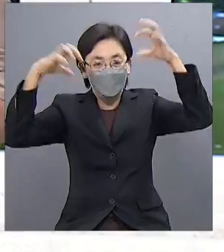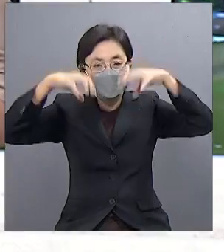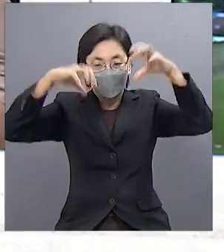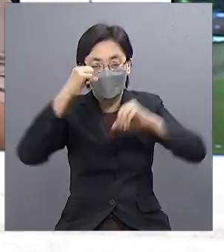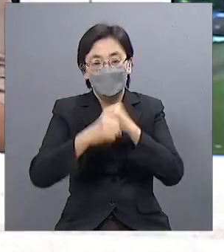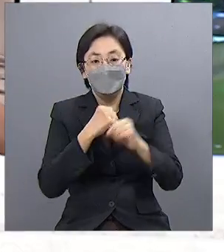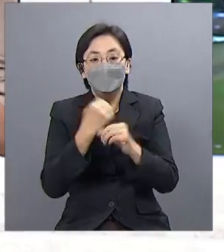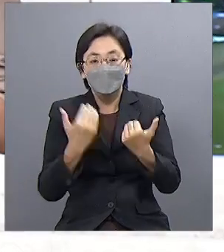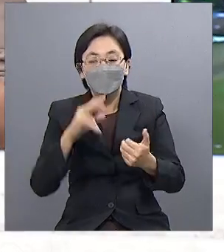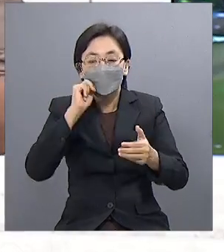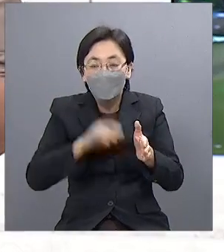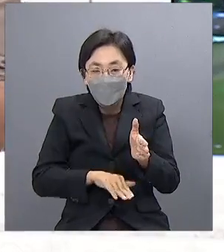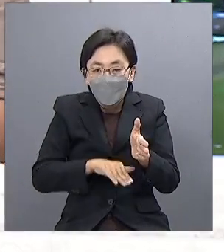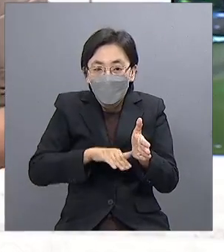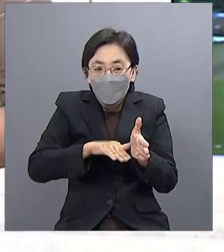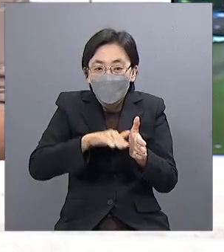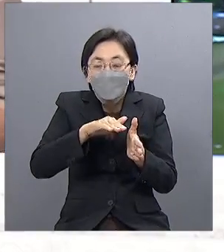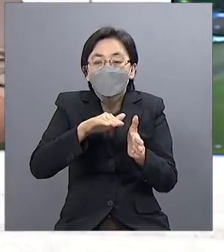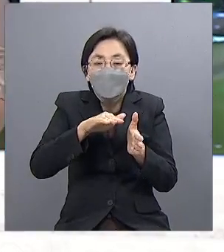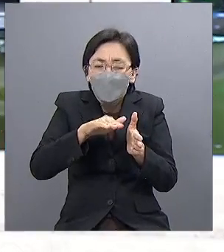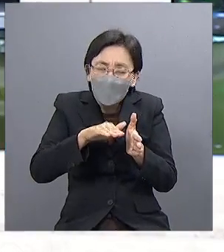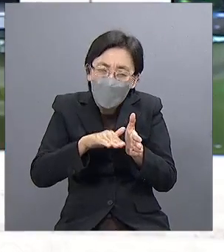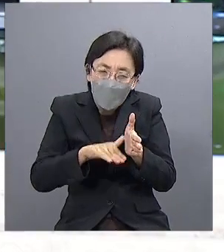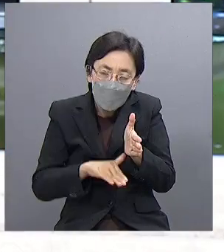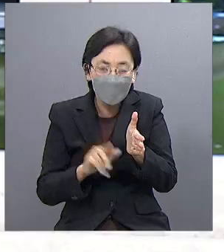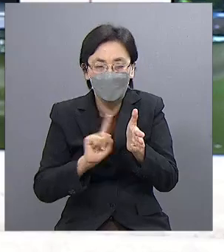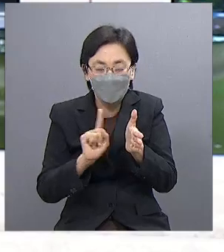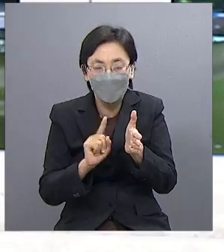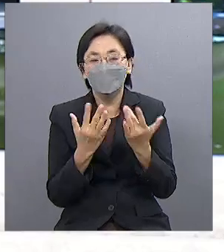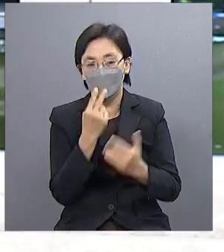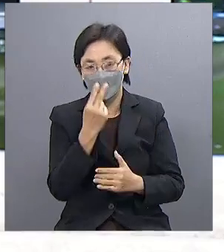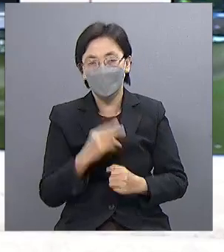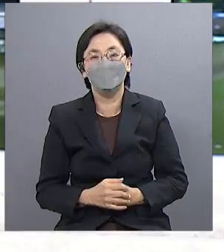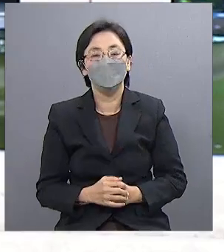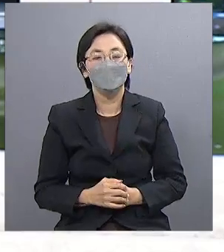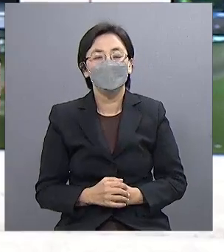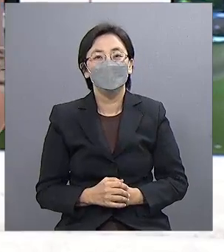บอกว่